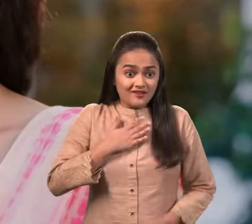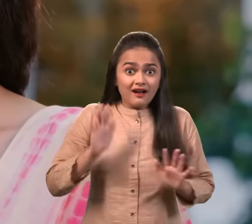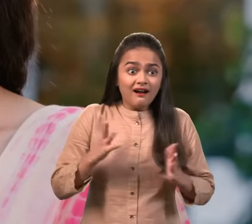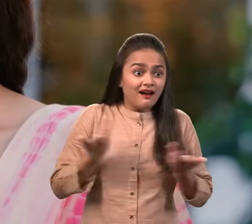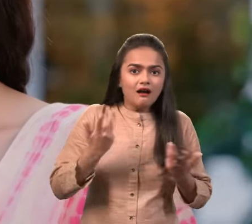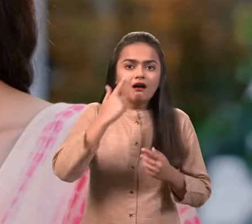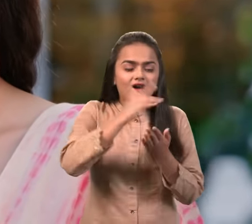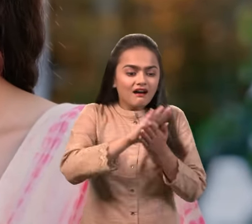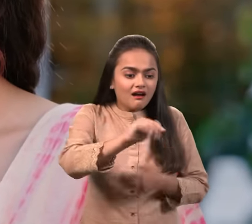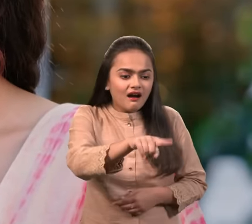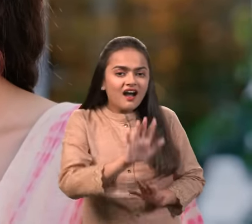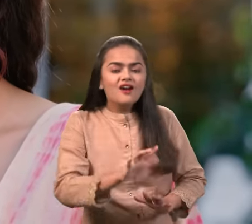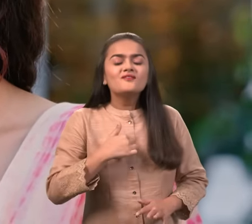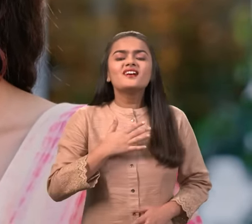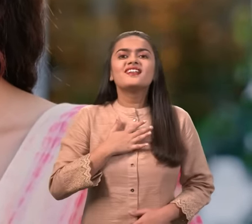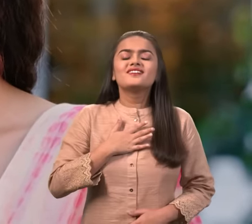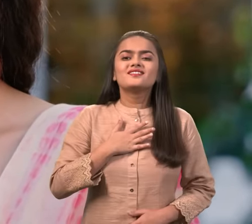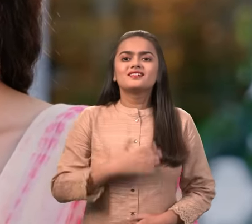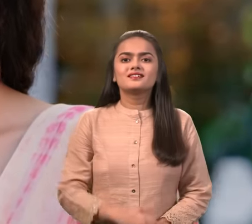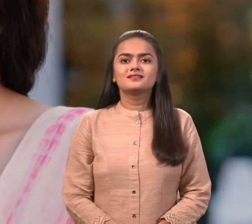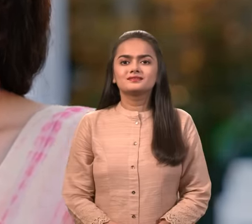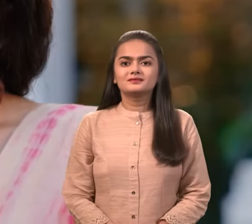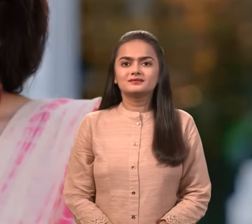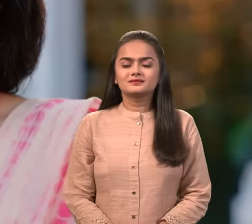मेरे तो जीने की वजह ही हीर है,